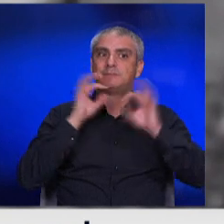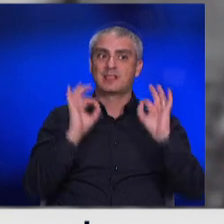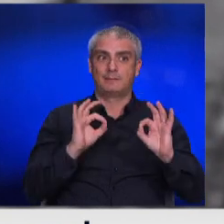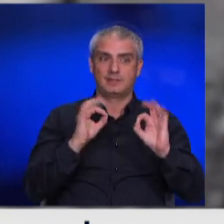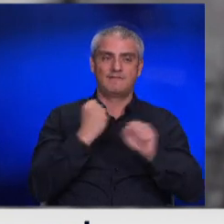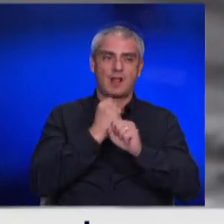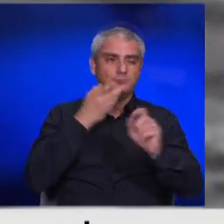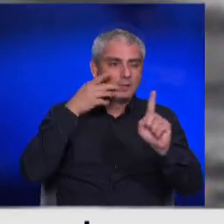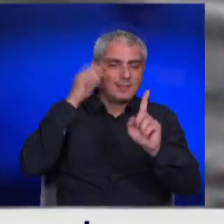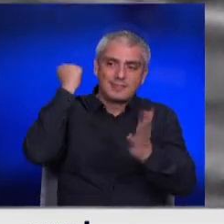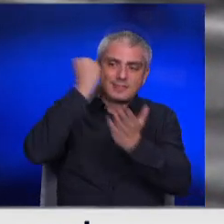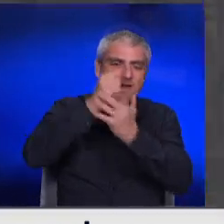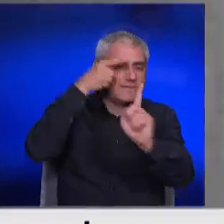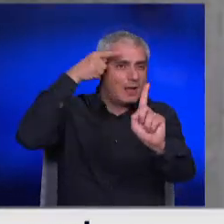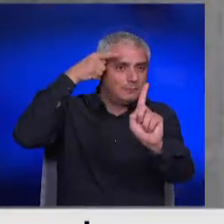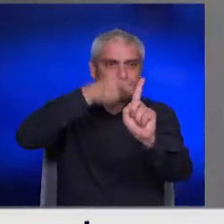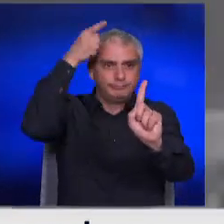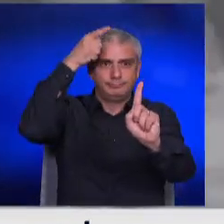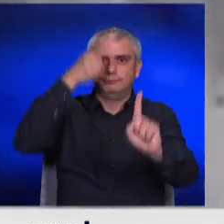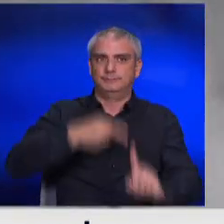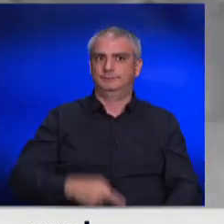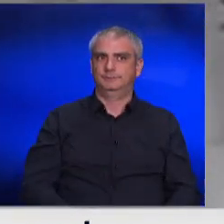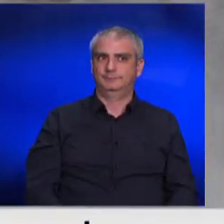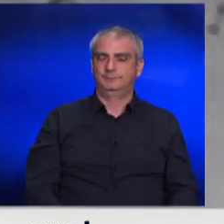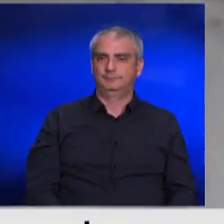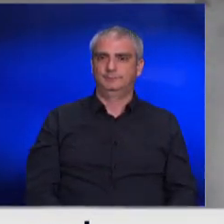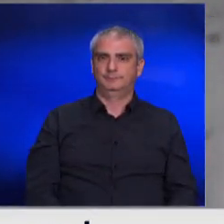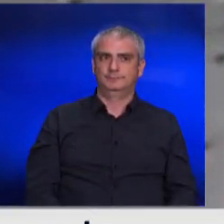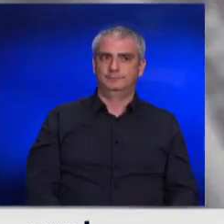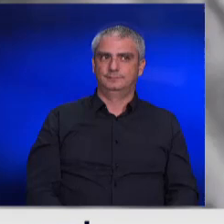ולבצע תקיפות כירורגיות מהאוויר. מבנה